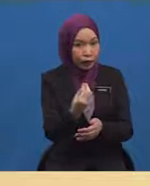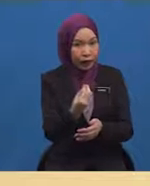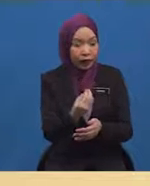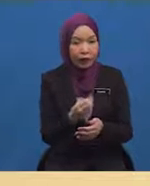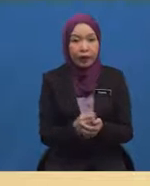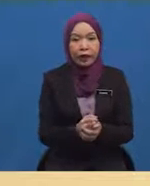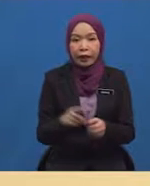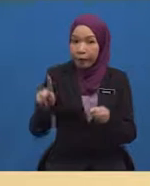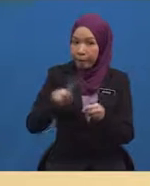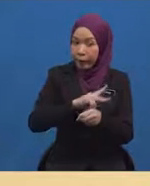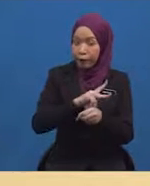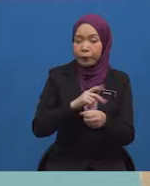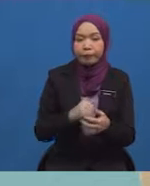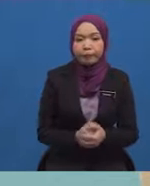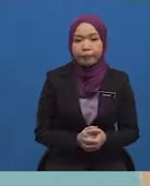padat.